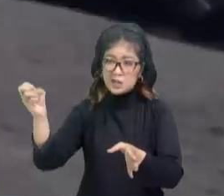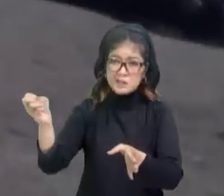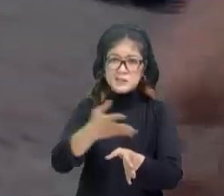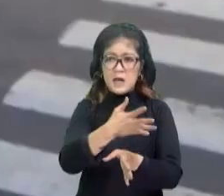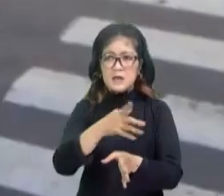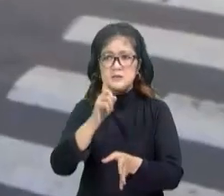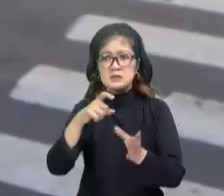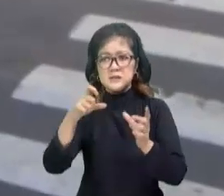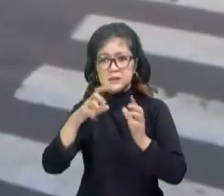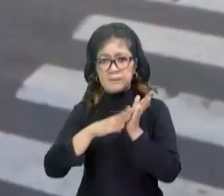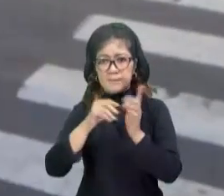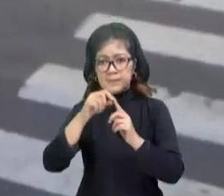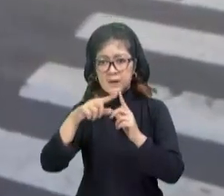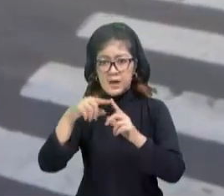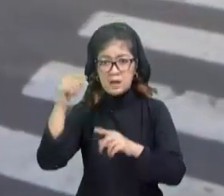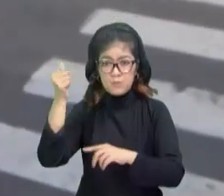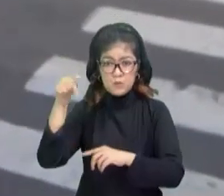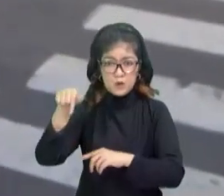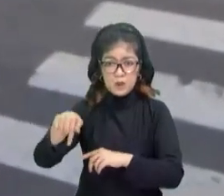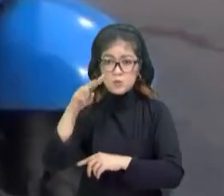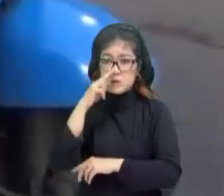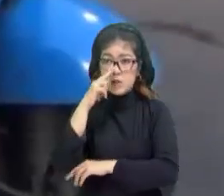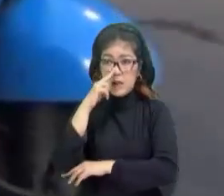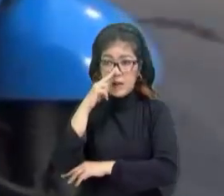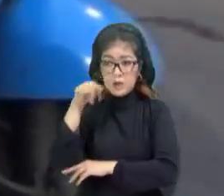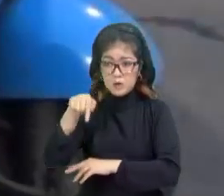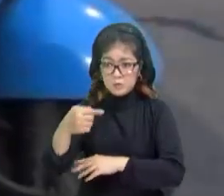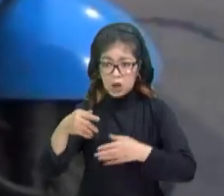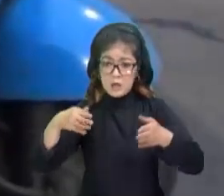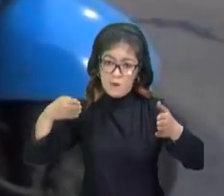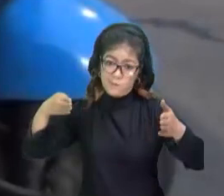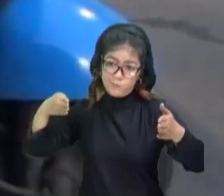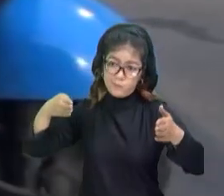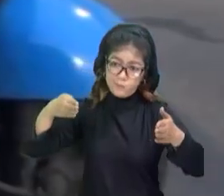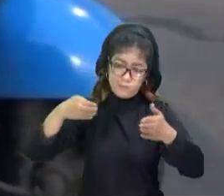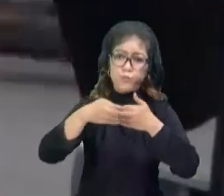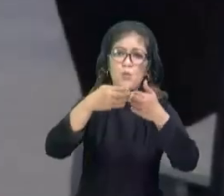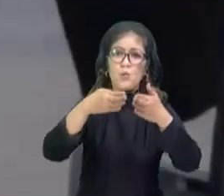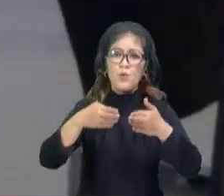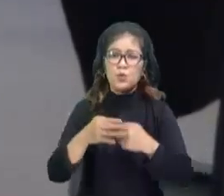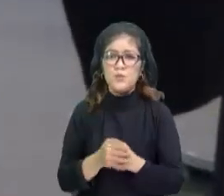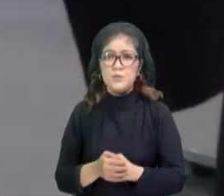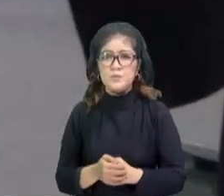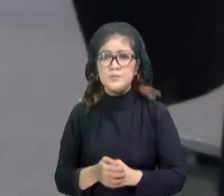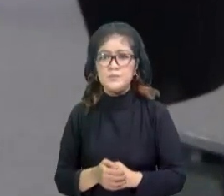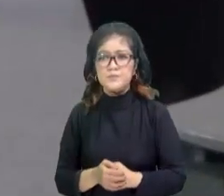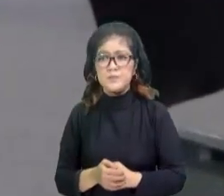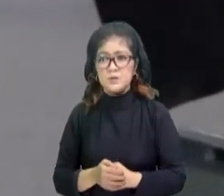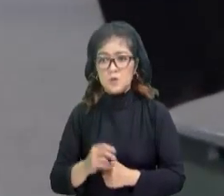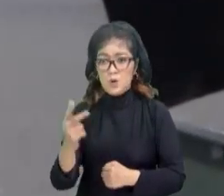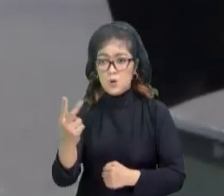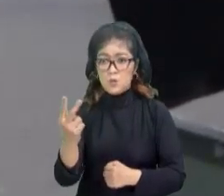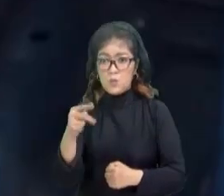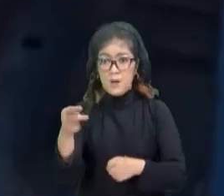menuju Senen tiba-tiba muncul bajaj memotong Jalan hingga tertabrak motor Hai 20 Bang bajaj